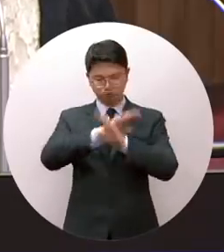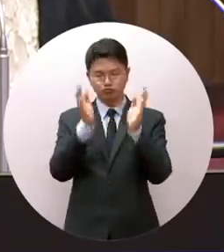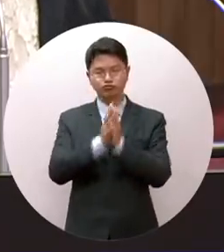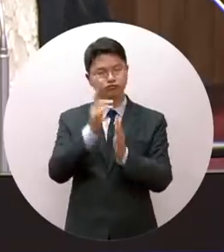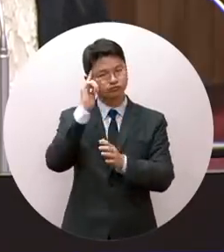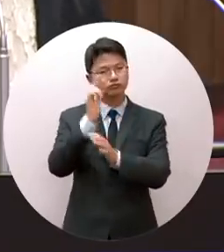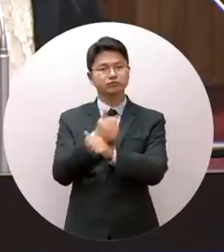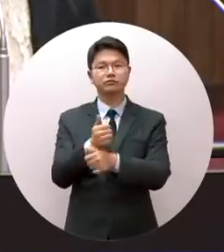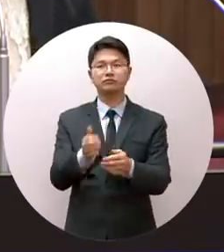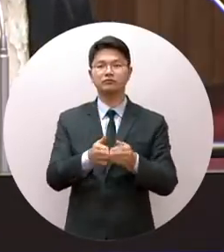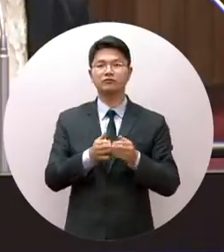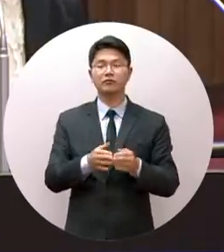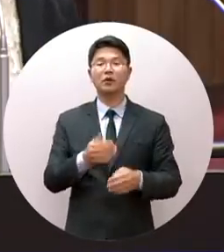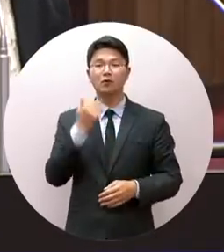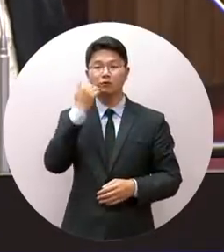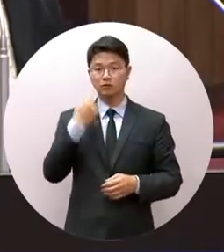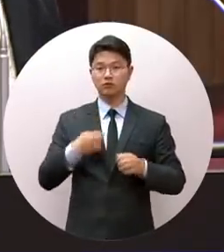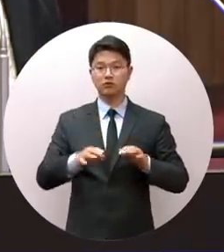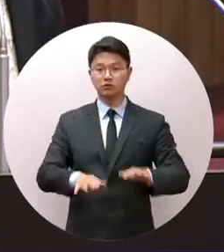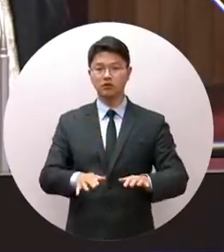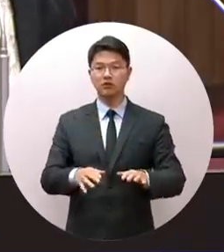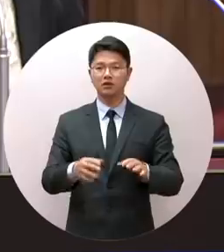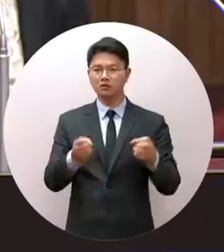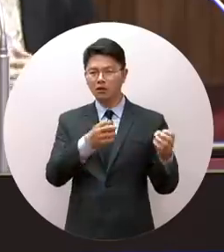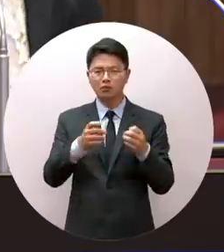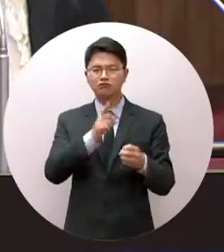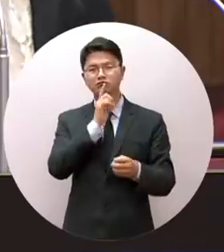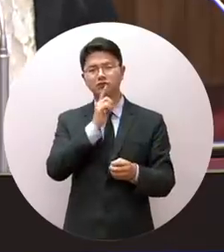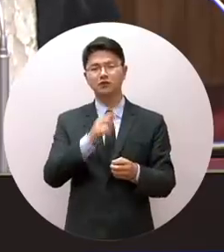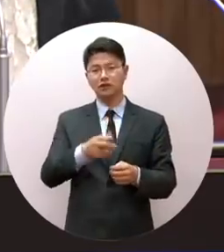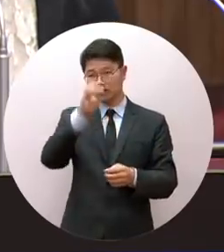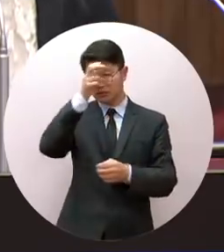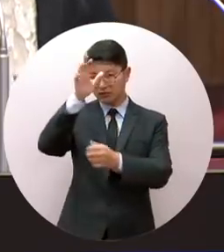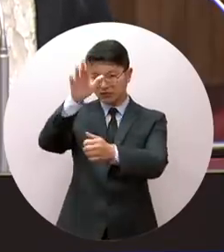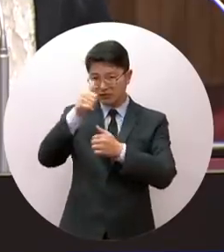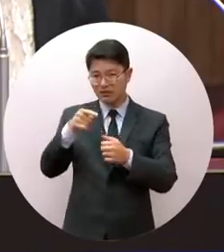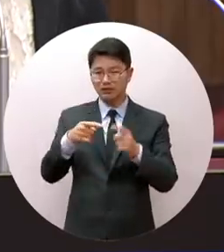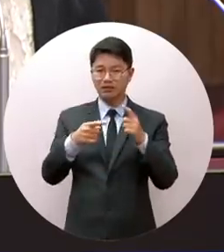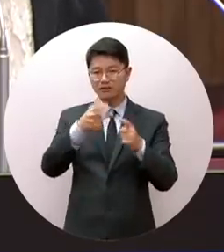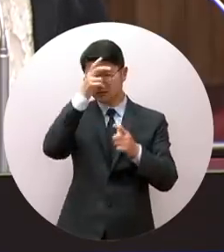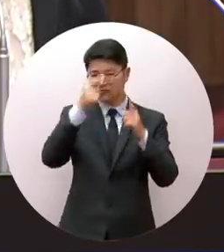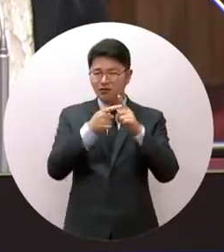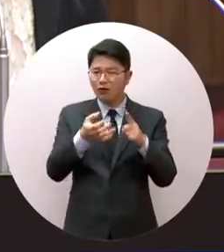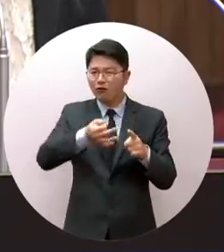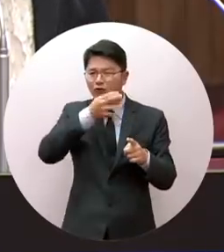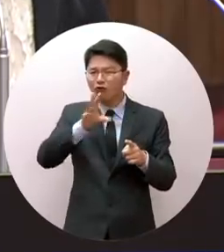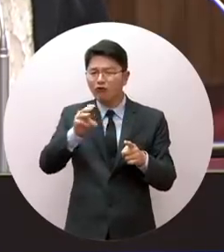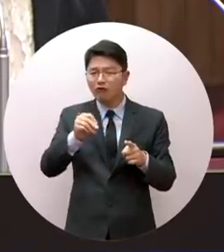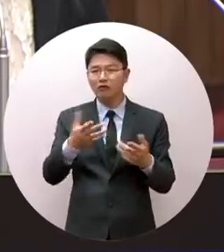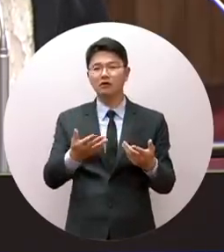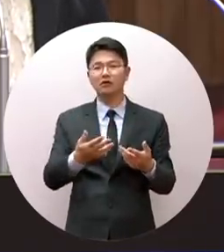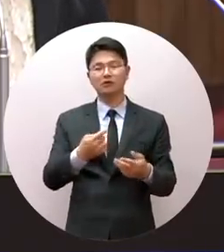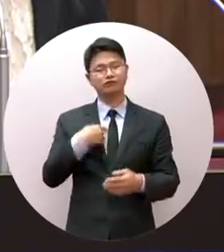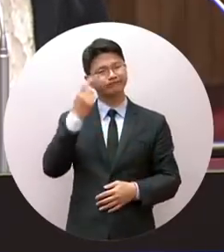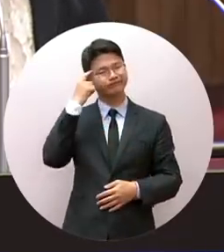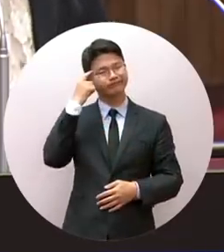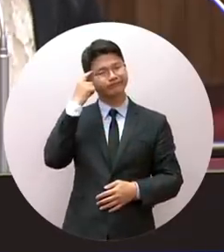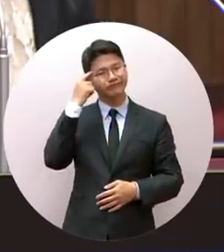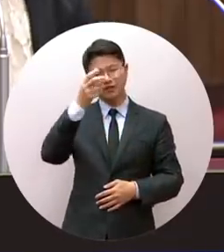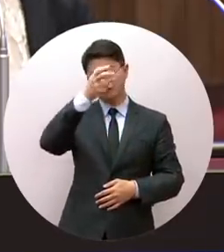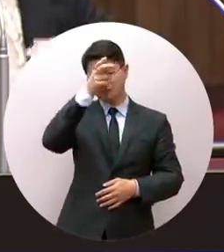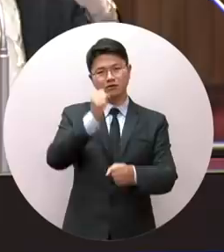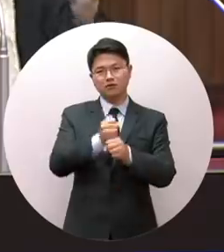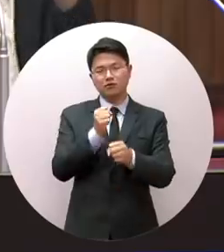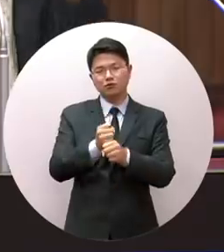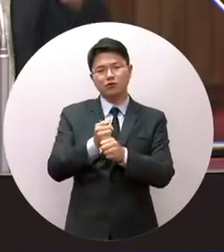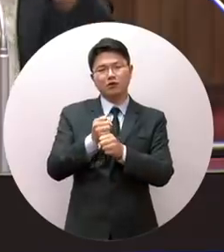你刚才如果这个时间我们还在讨论说建警率是多少，人力还在检讨，我觉得我们的警察业务永远不会减，因为